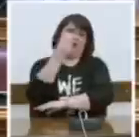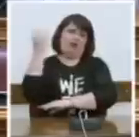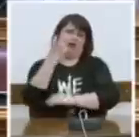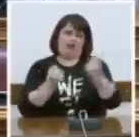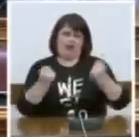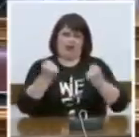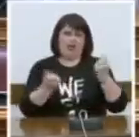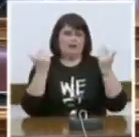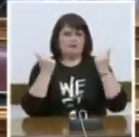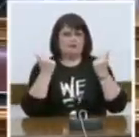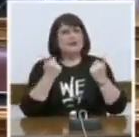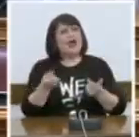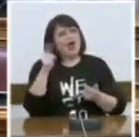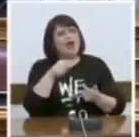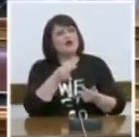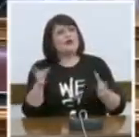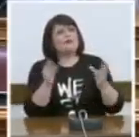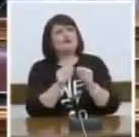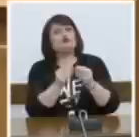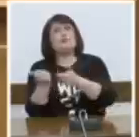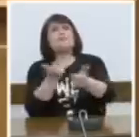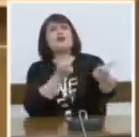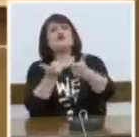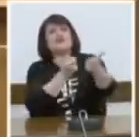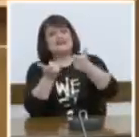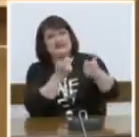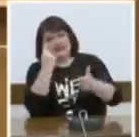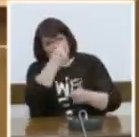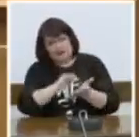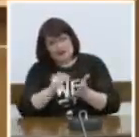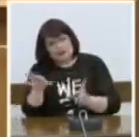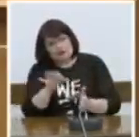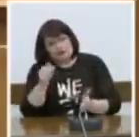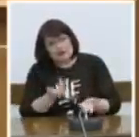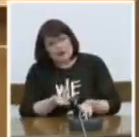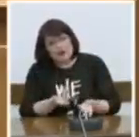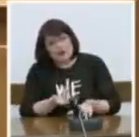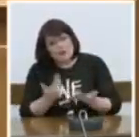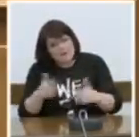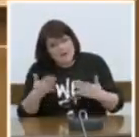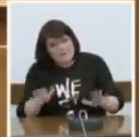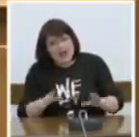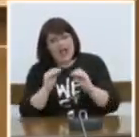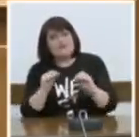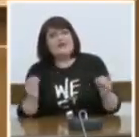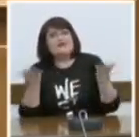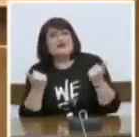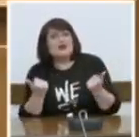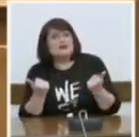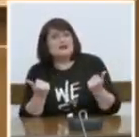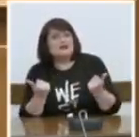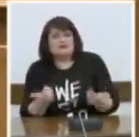την πυροσβεστική ή από στρατιωτικό προσωπικό. Χωρίς πιθανά να υπάρχει εκπαίδευση, χωρίς να έχει αποτελεσματικότητα, όταν και η ΠΟΕΔΗΝ βάζει έντονες